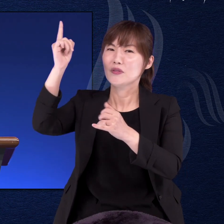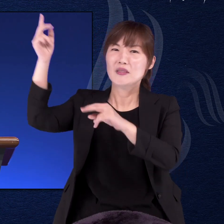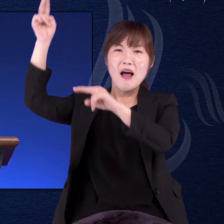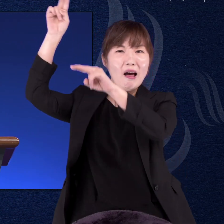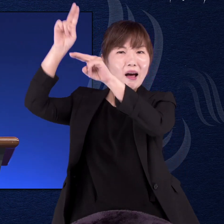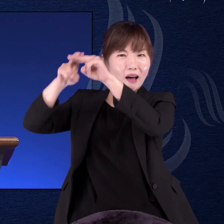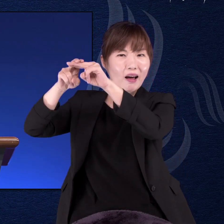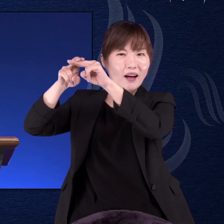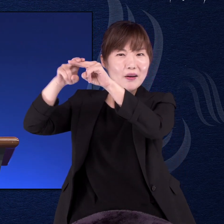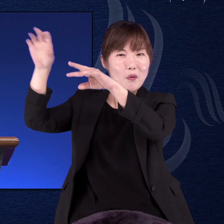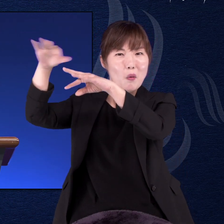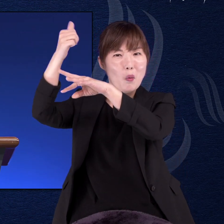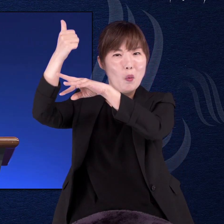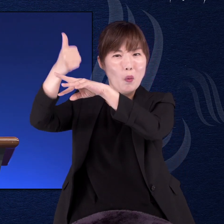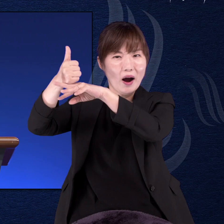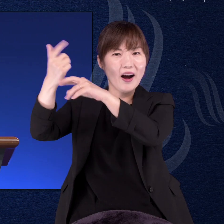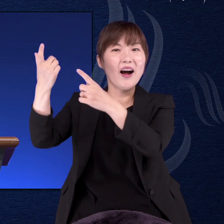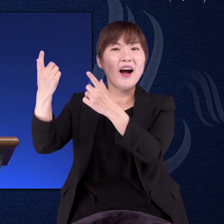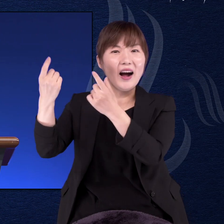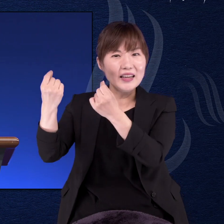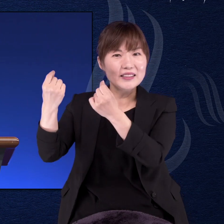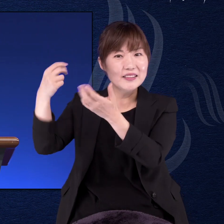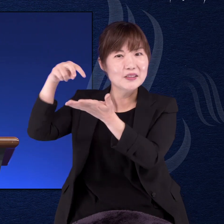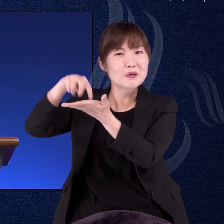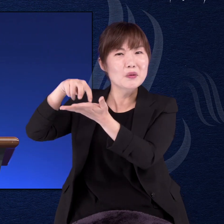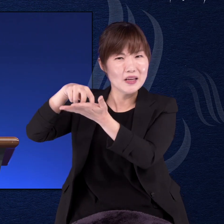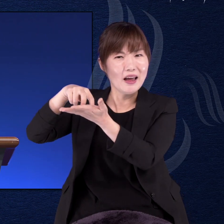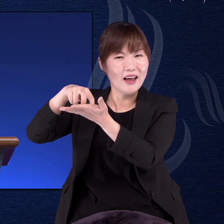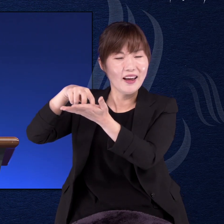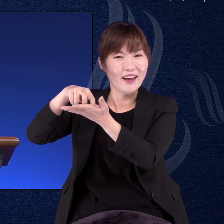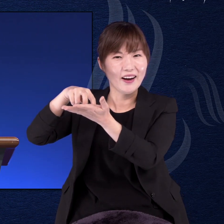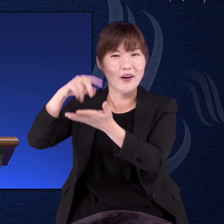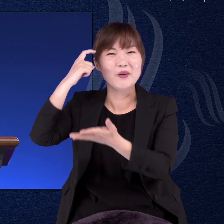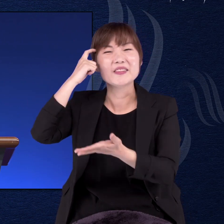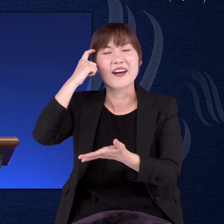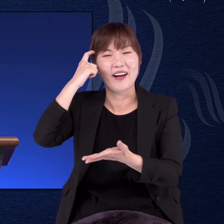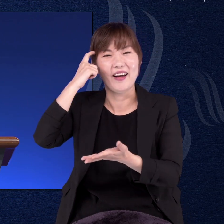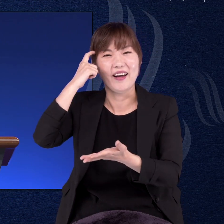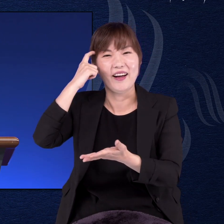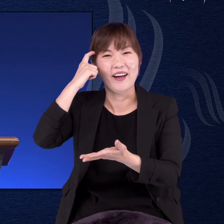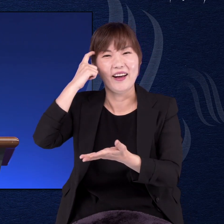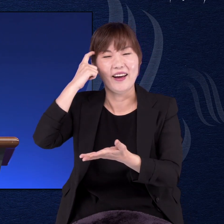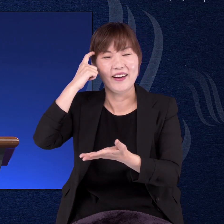때문에. 그리고 또 어떤 곳에서는 특히 드라마나 영화에서 그런 말을 많이 하죠.